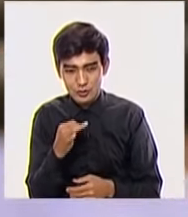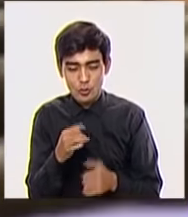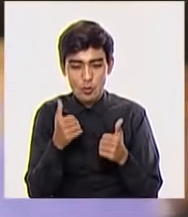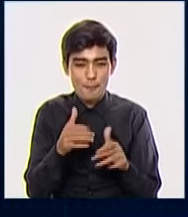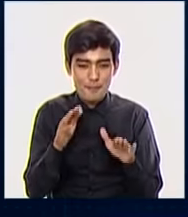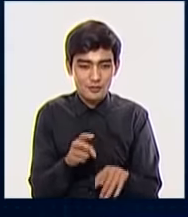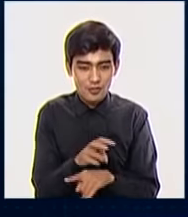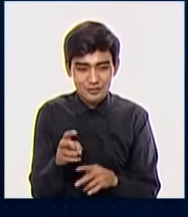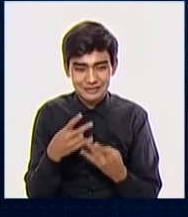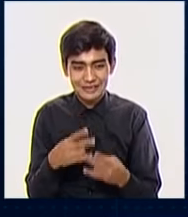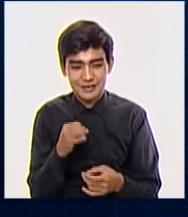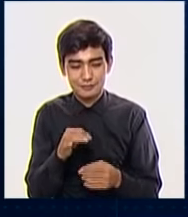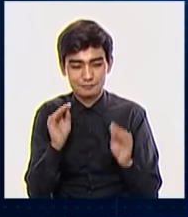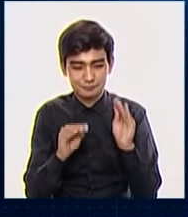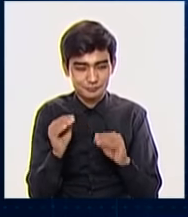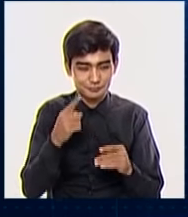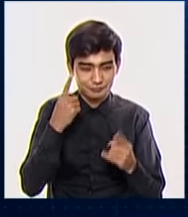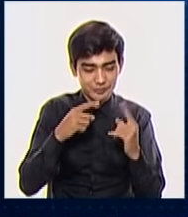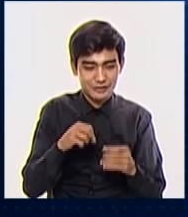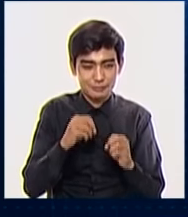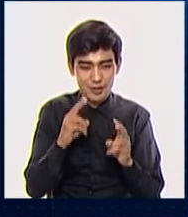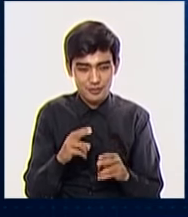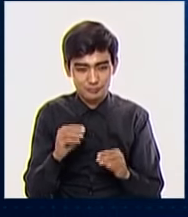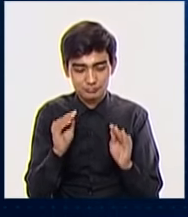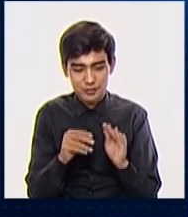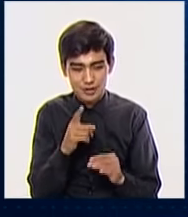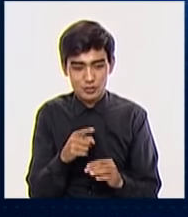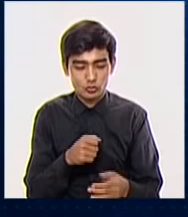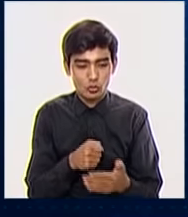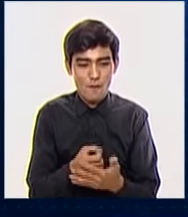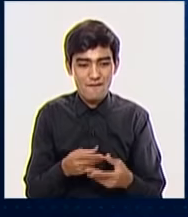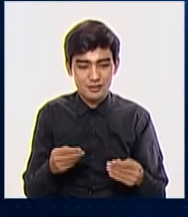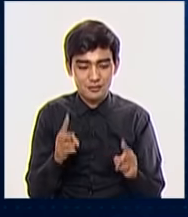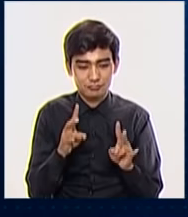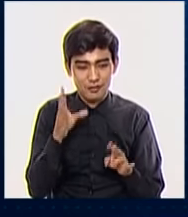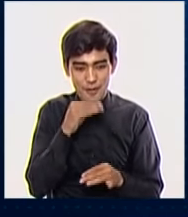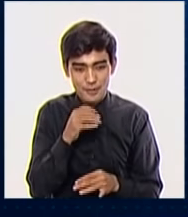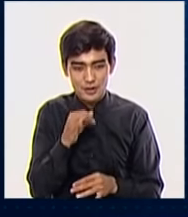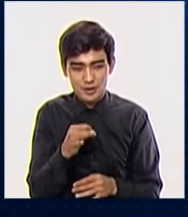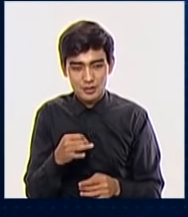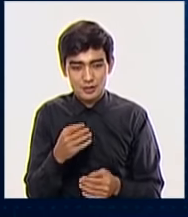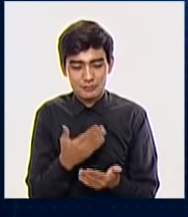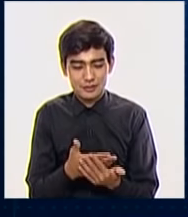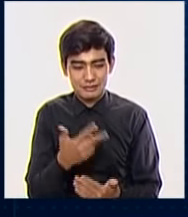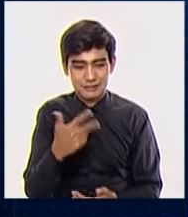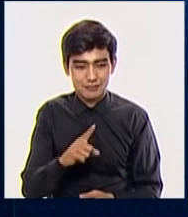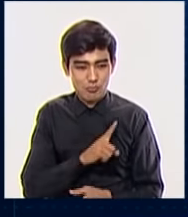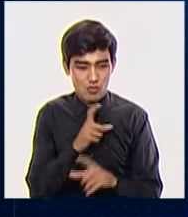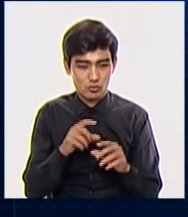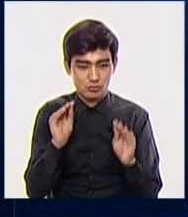места. Конструкцию закрепили специальным раствором. Так она простоит до весны. Над ее созданием трудились 30